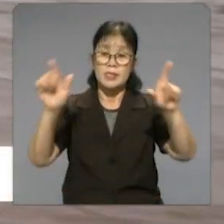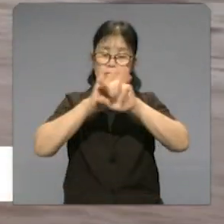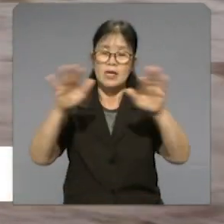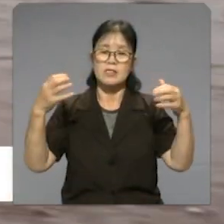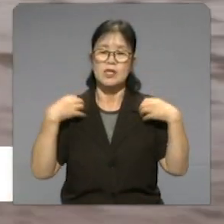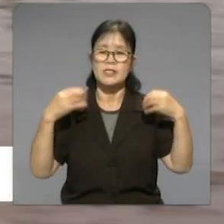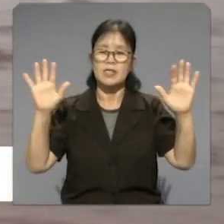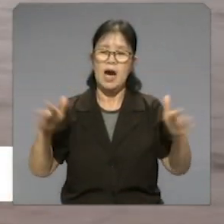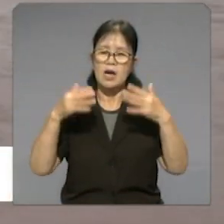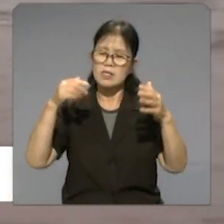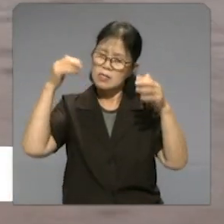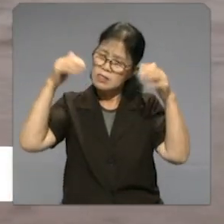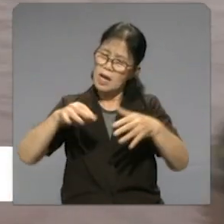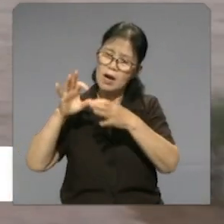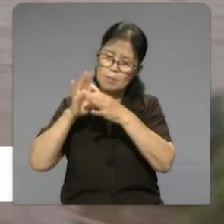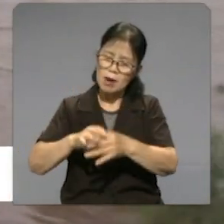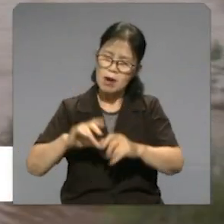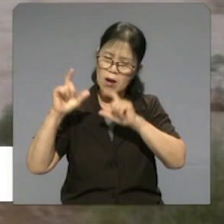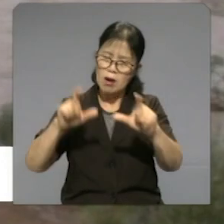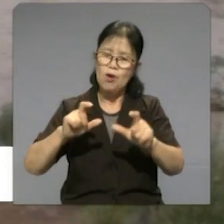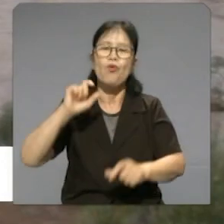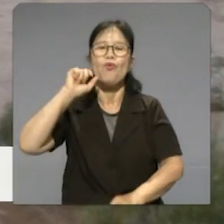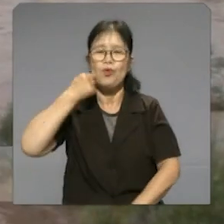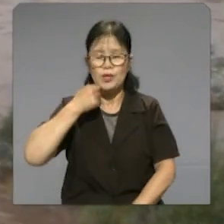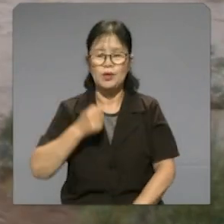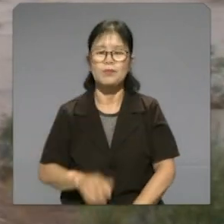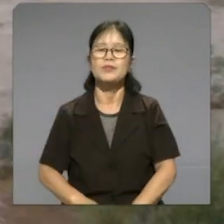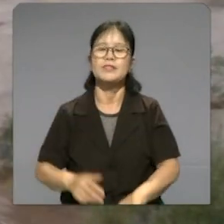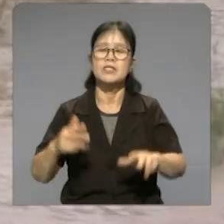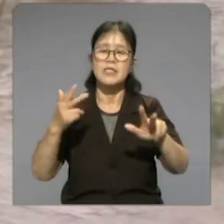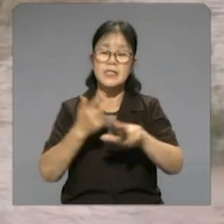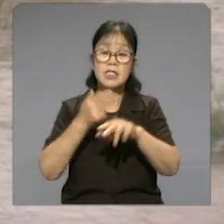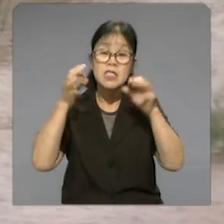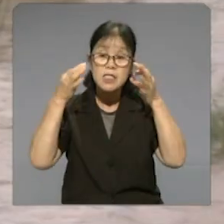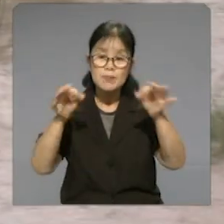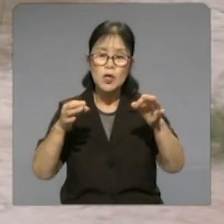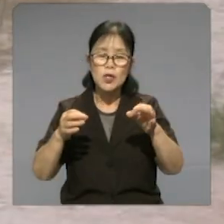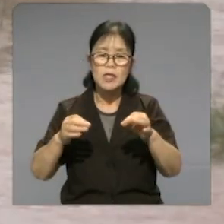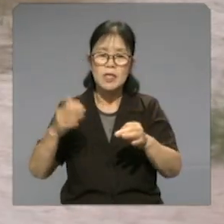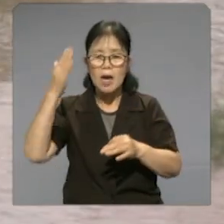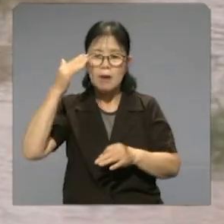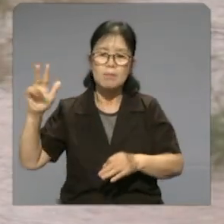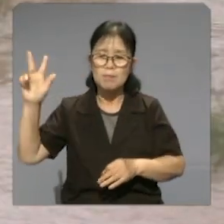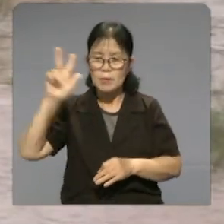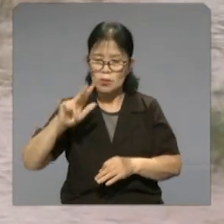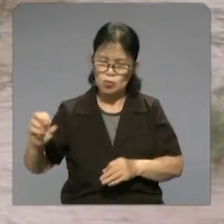가을 장마로 단정하기는 어렵다며 이번 주 금요일 하이쿠이의 한반도